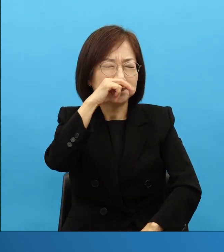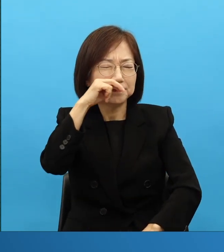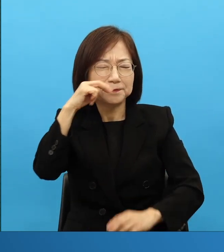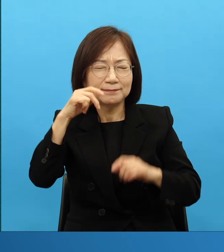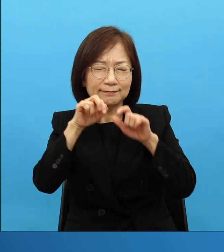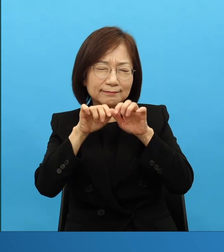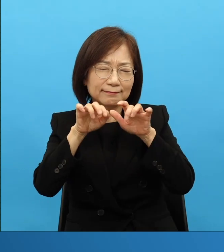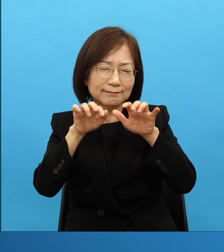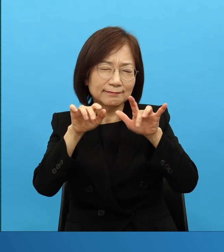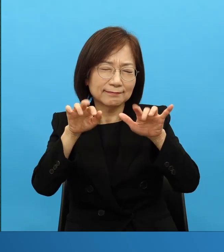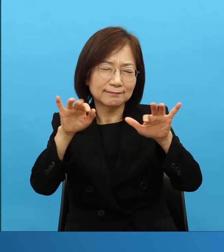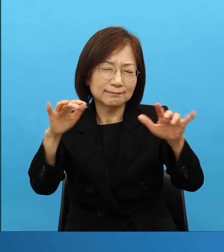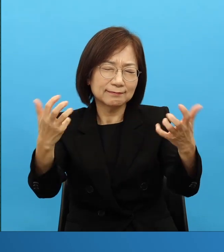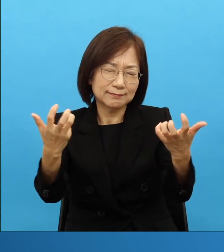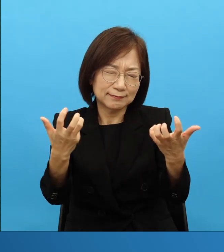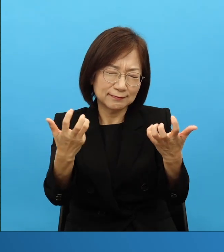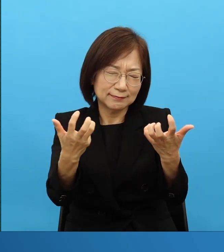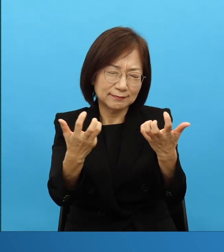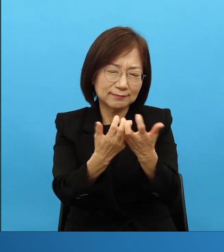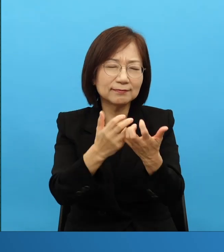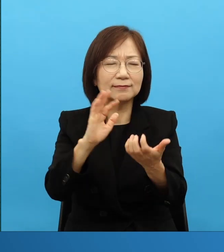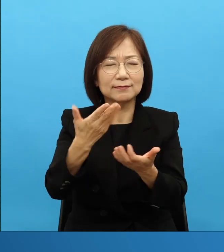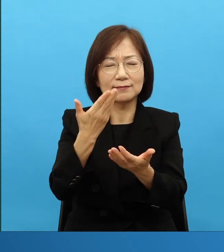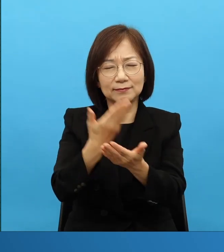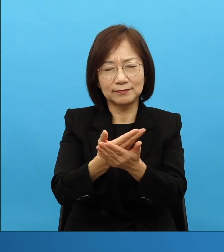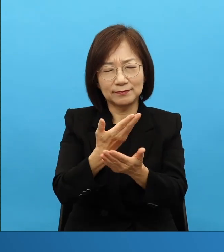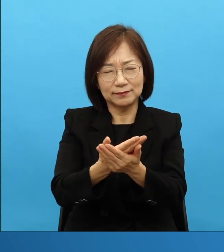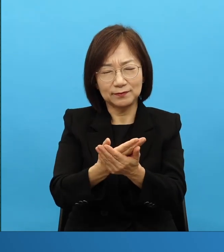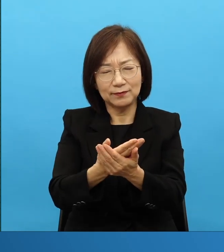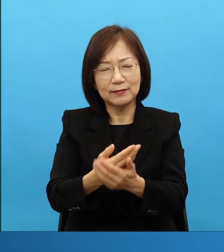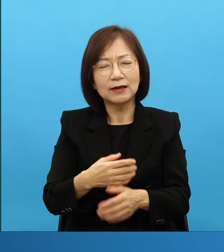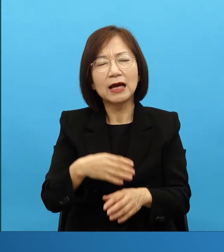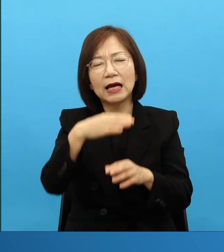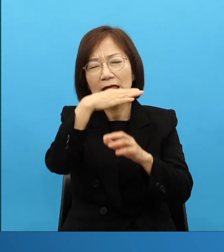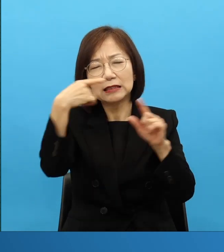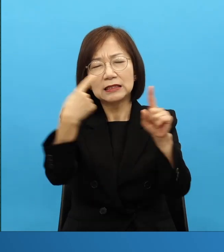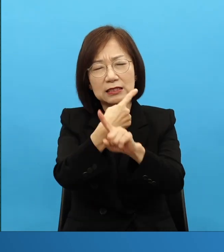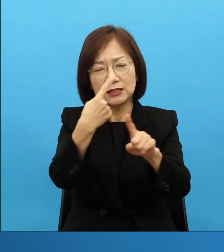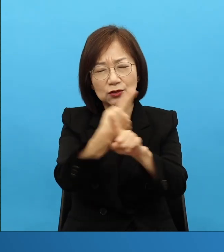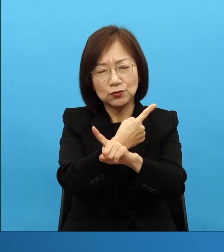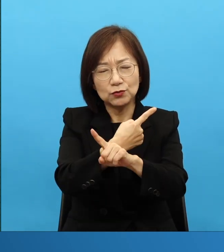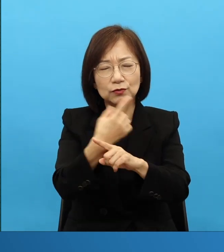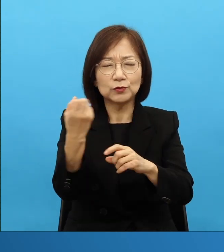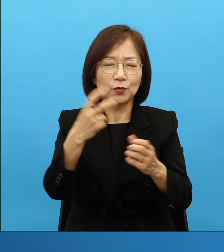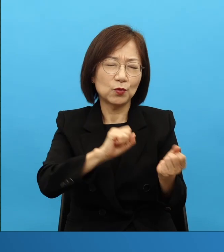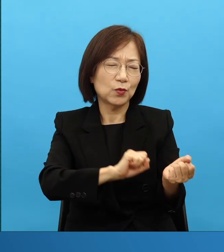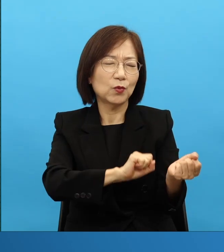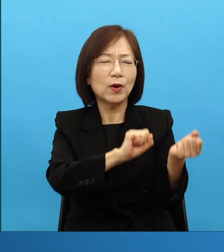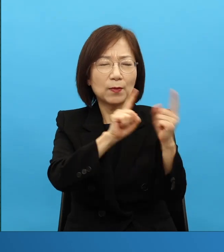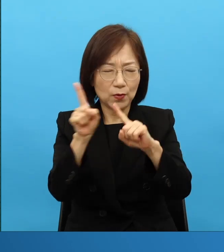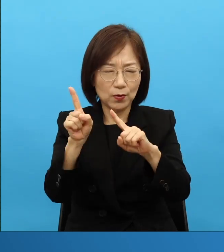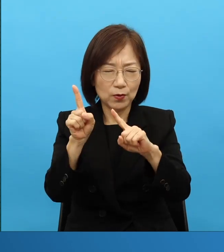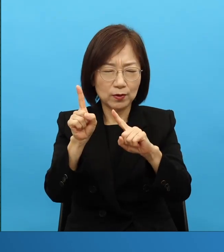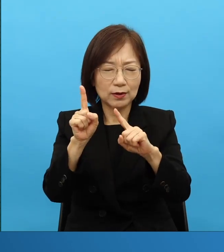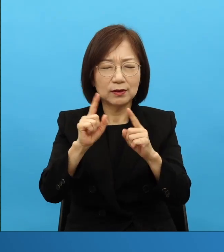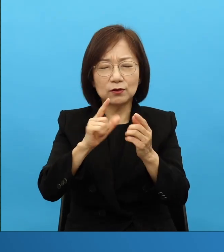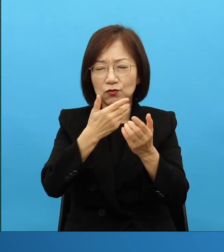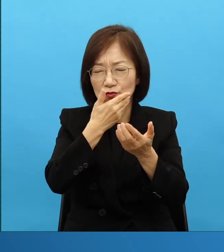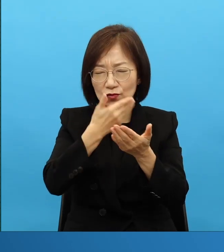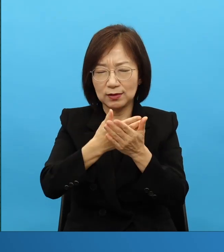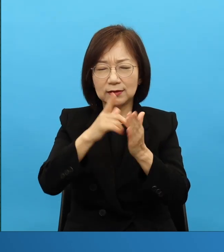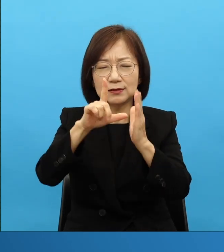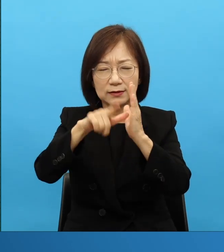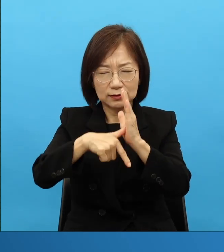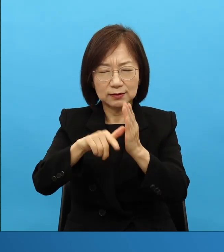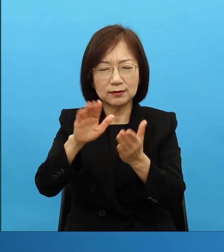되게 하옵소서. At this time of worship in each holy temple, may the waters of grace arise like a wave, the fragrance of